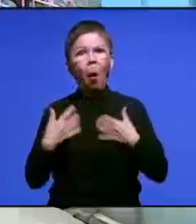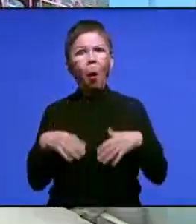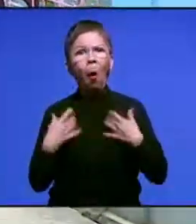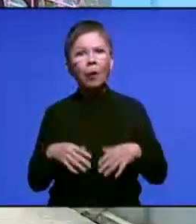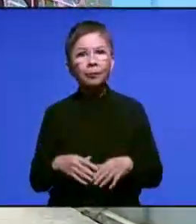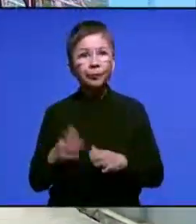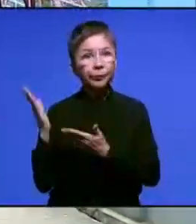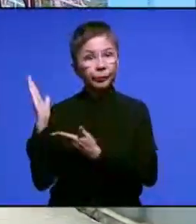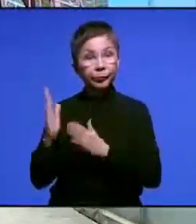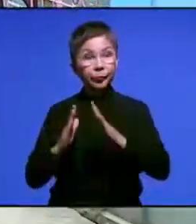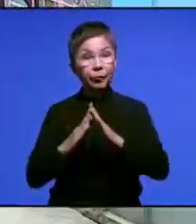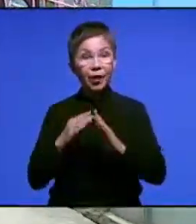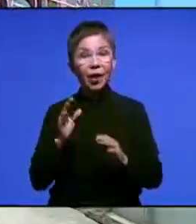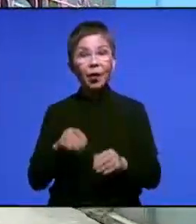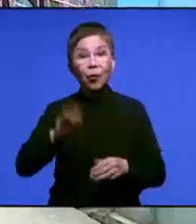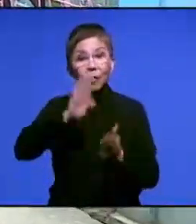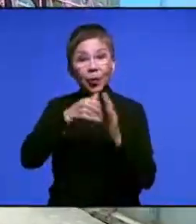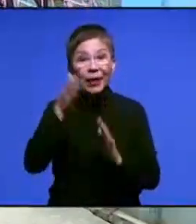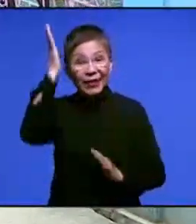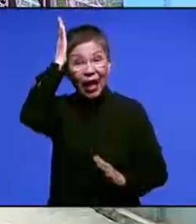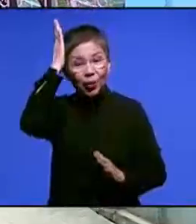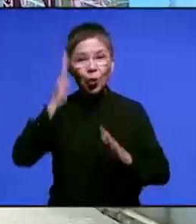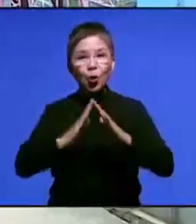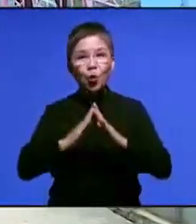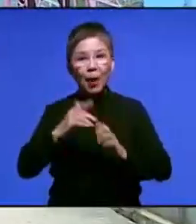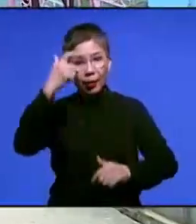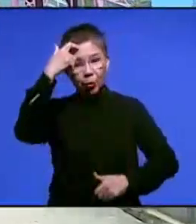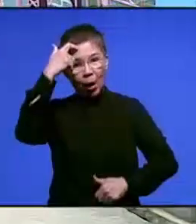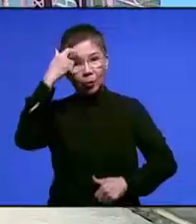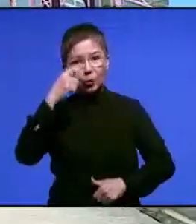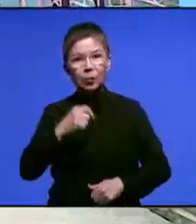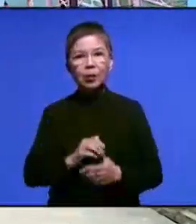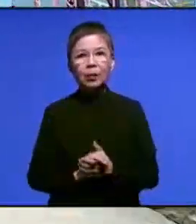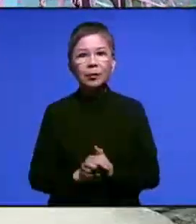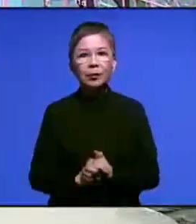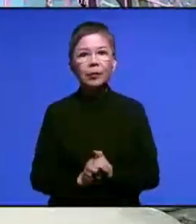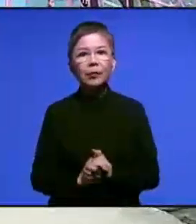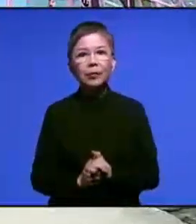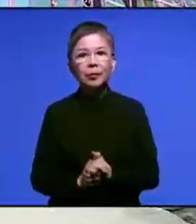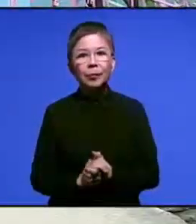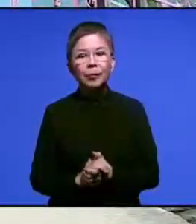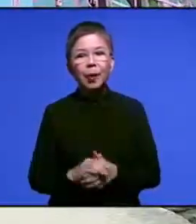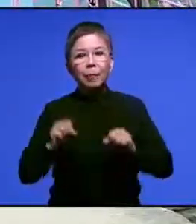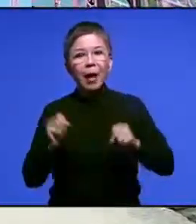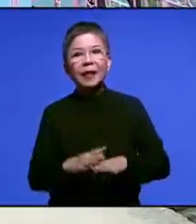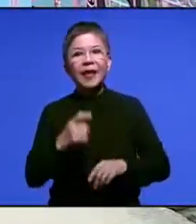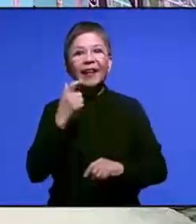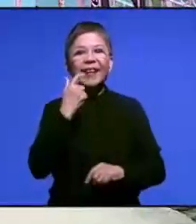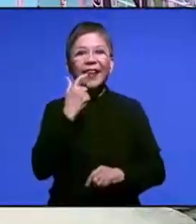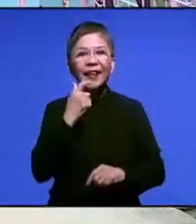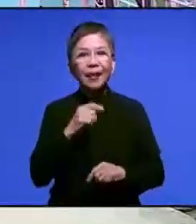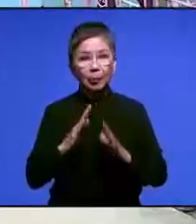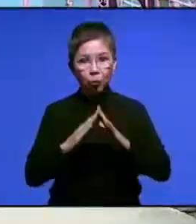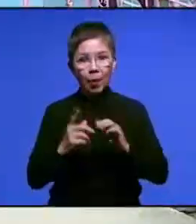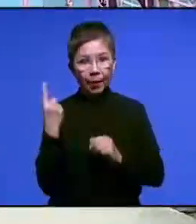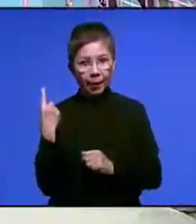Pemirsa, rumah bercat hijau di belakang saya ini merupakan rumah terduga pelaku yang juga diduga telah membuka praktik gigi di dalam